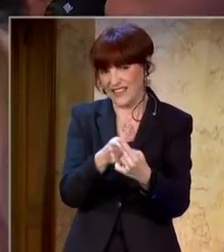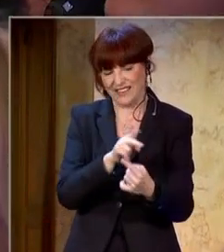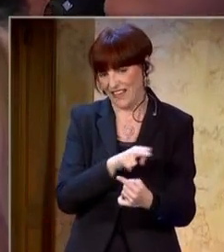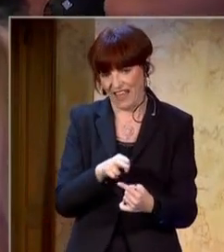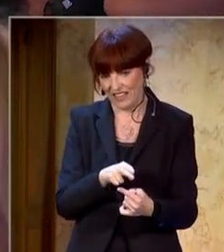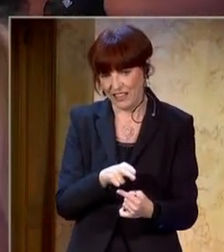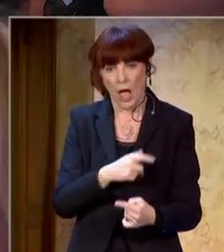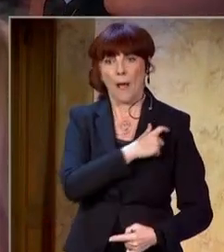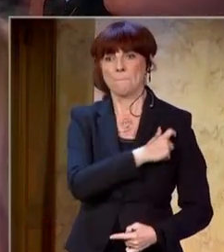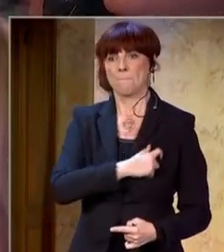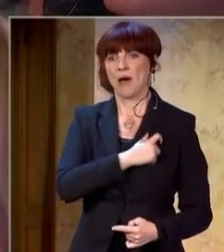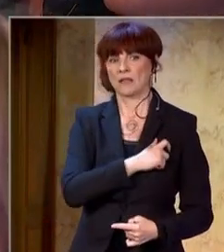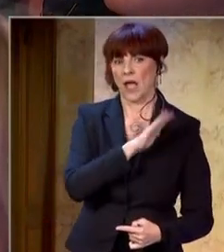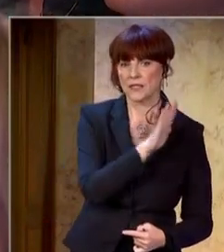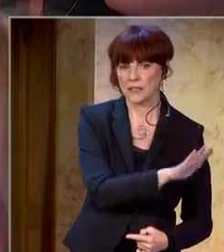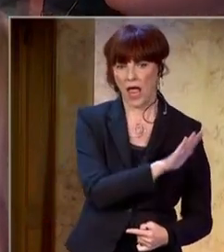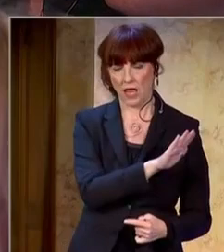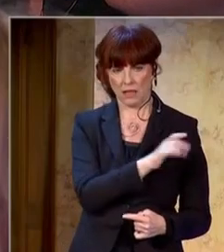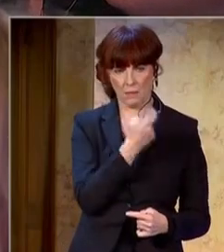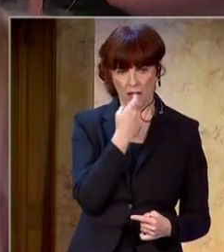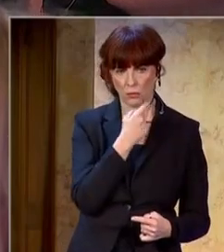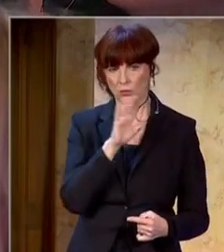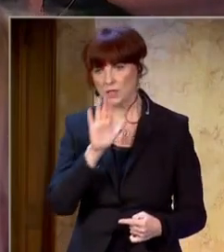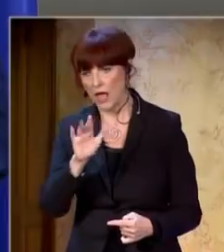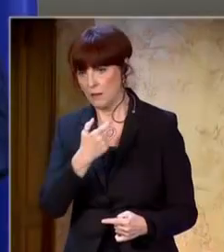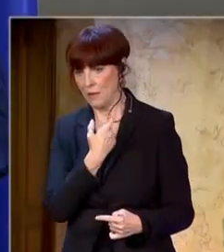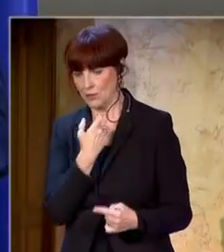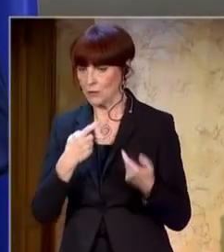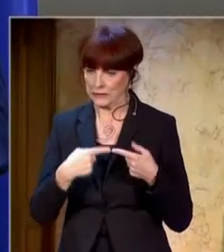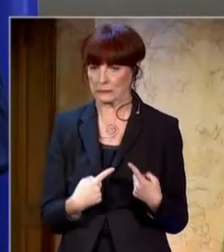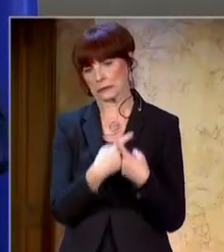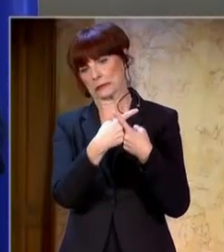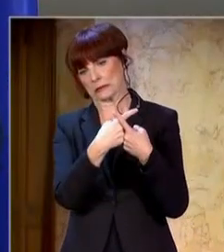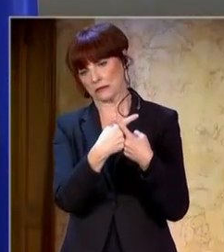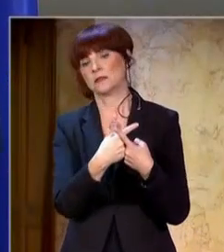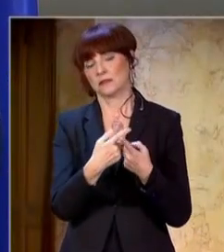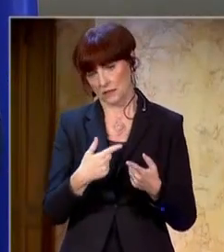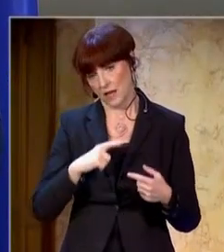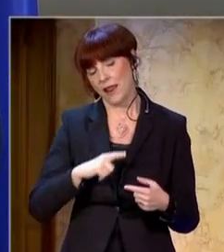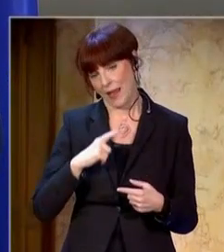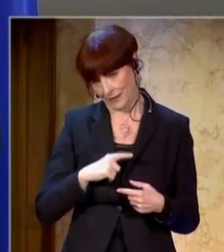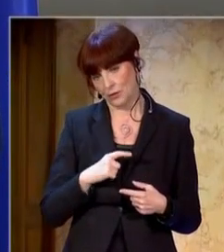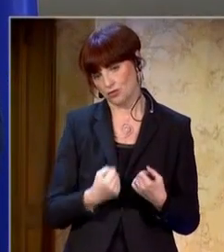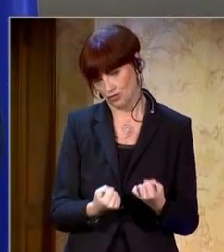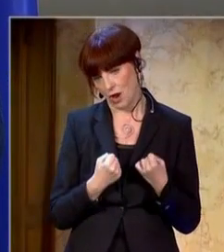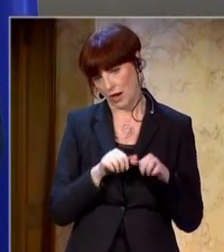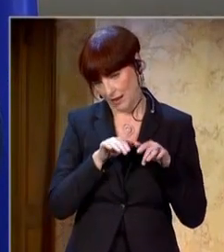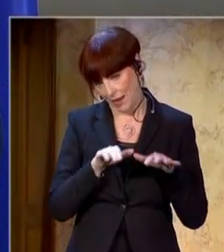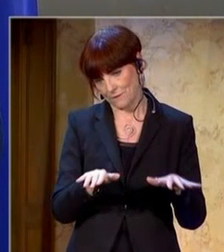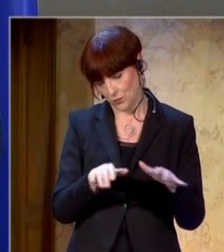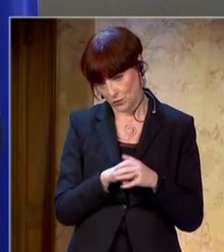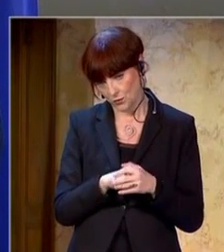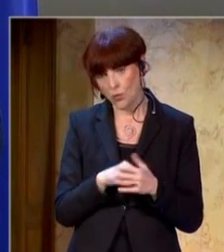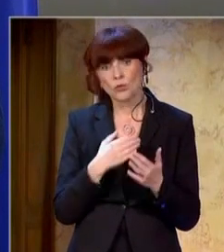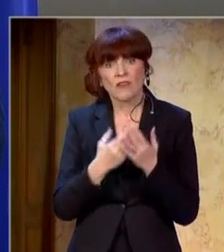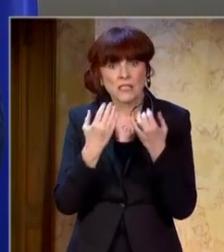oder Parteienräson sozusagen unmittelbar Einfluss hatte, bedauerlicherweise. Und wohin das geführt hat,